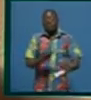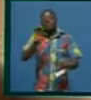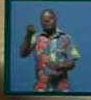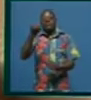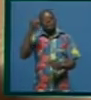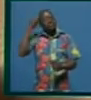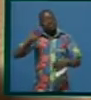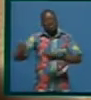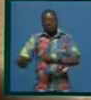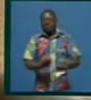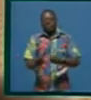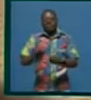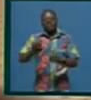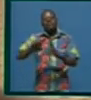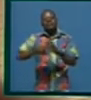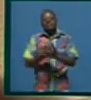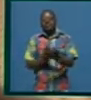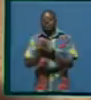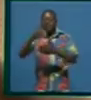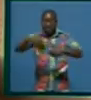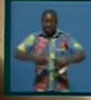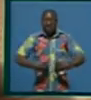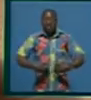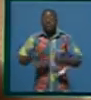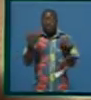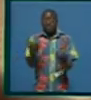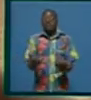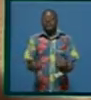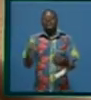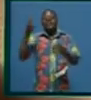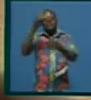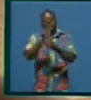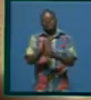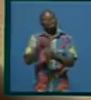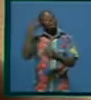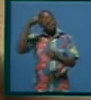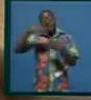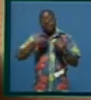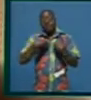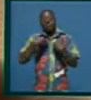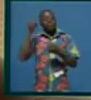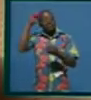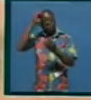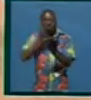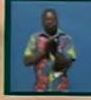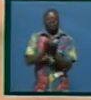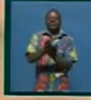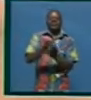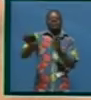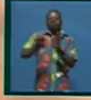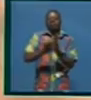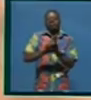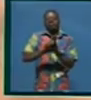ça commence par la jeunesse. C'est dès à présent qu'il faut adopter un comportement intègre, un comportement exemplaire.